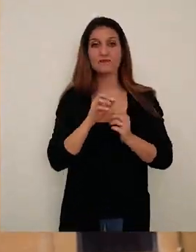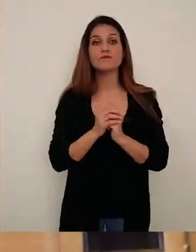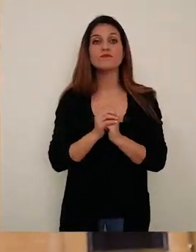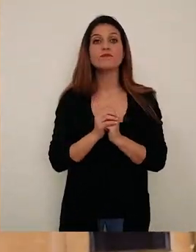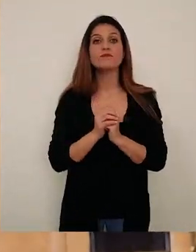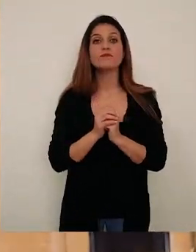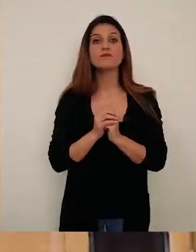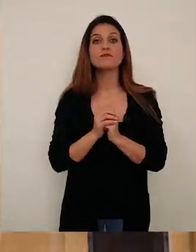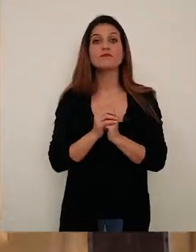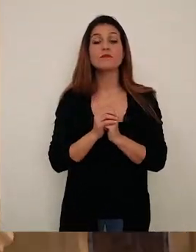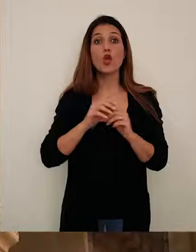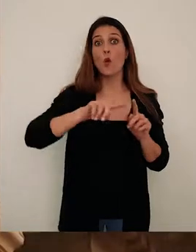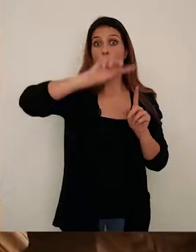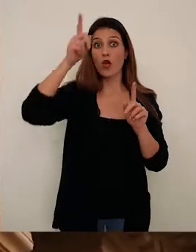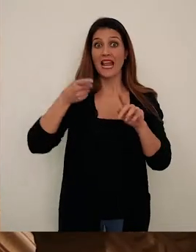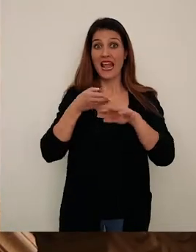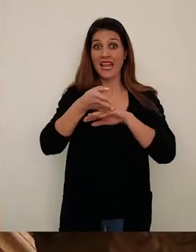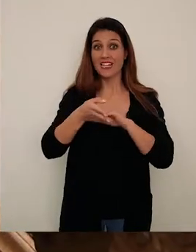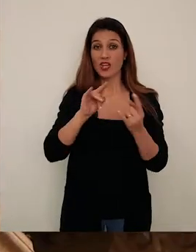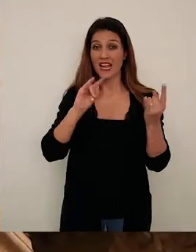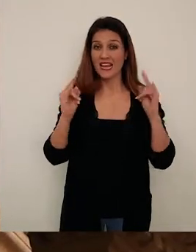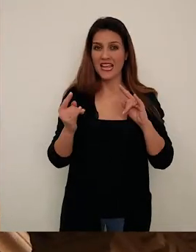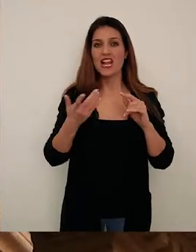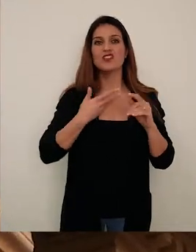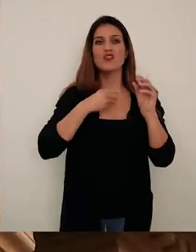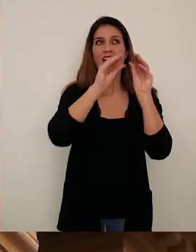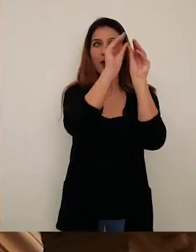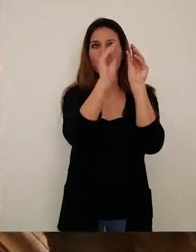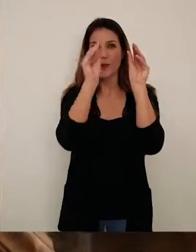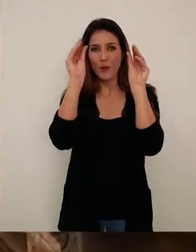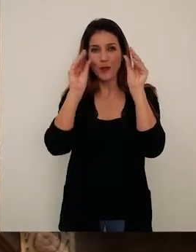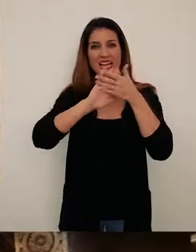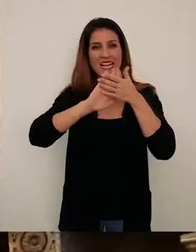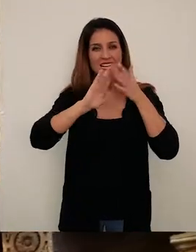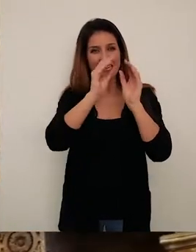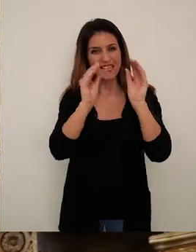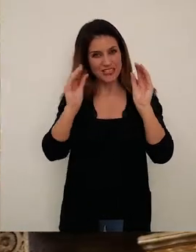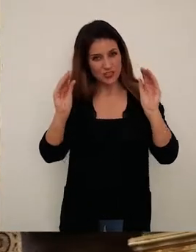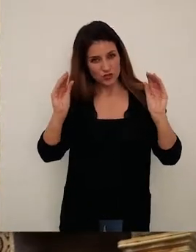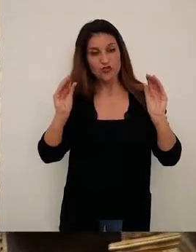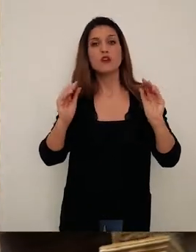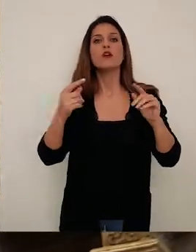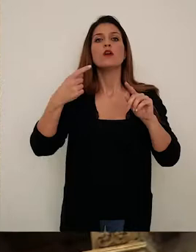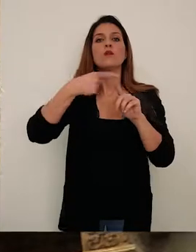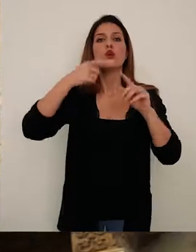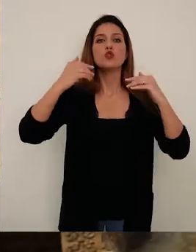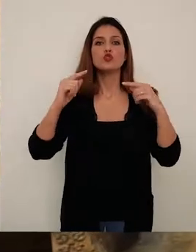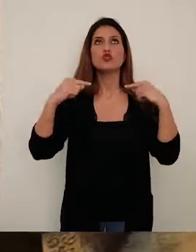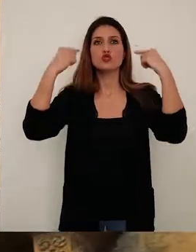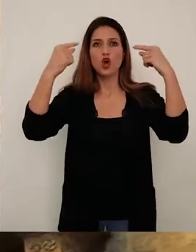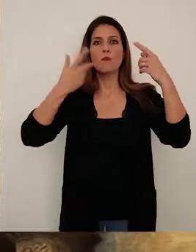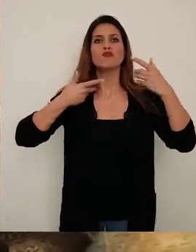Il portale d'ingresso del castello presenta un bugnato liscio di pregevole fattura e sul portone del castello vi è uno